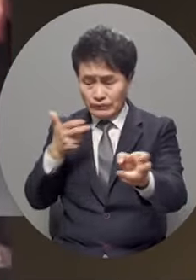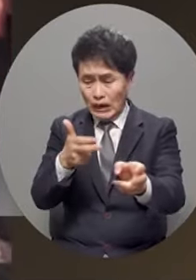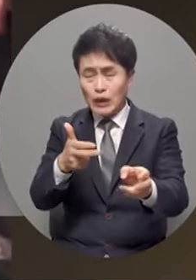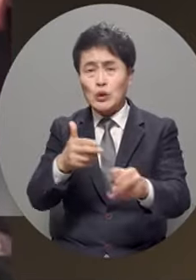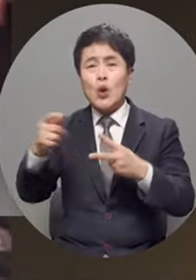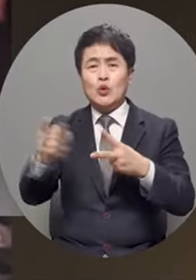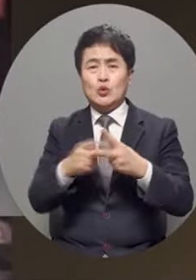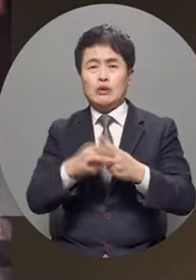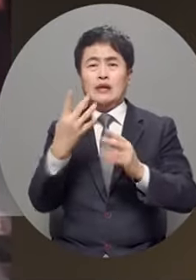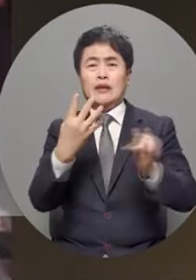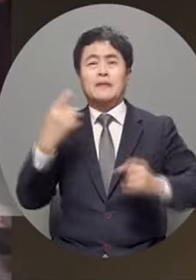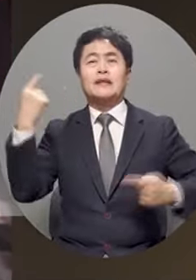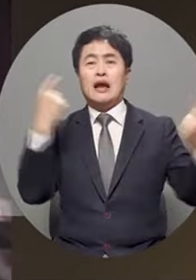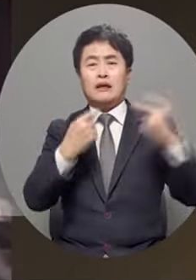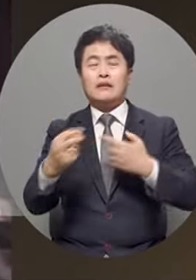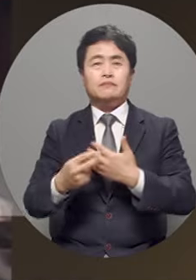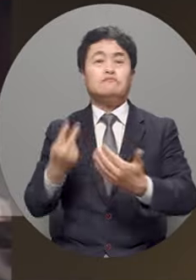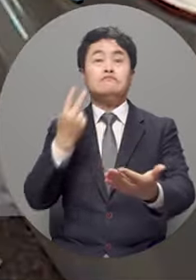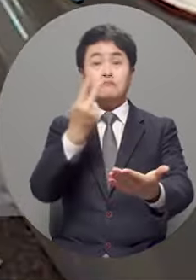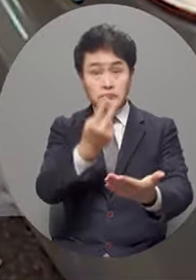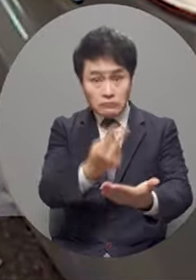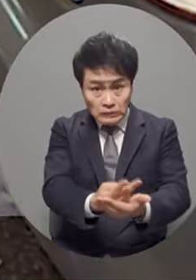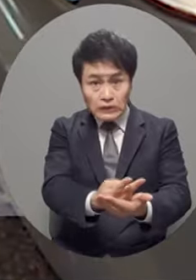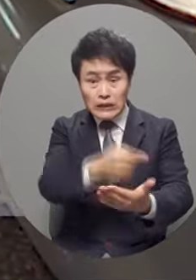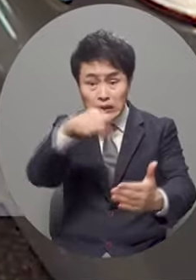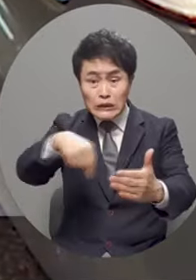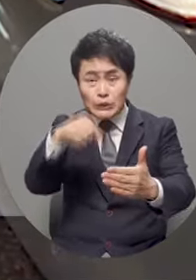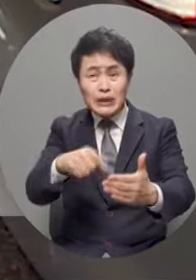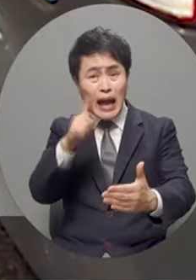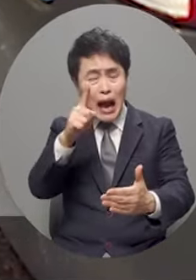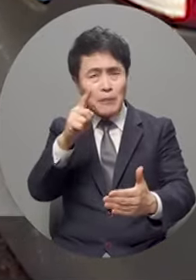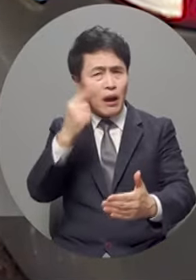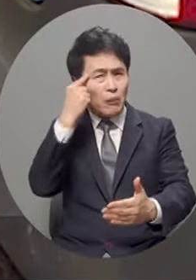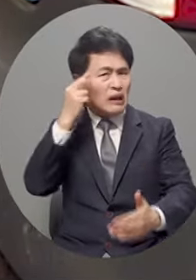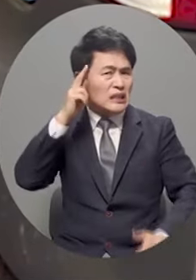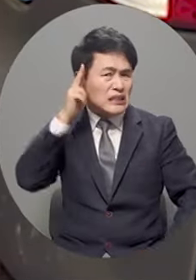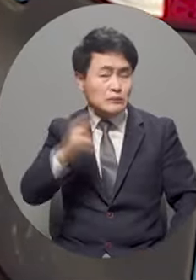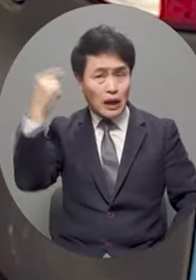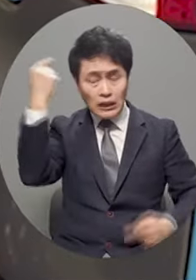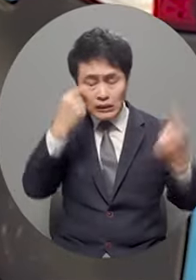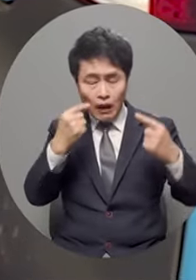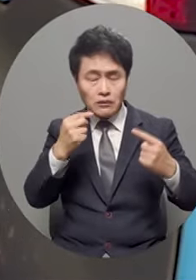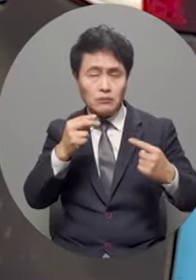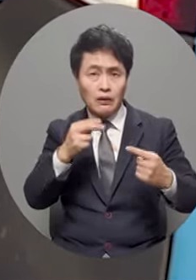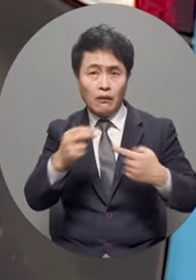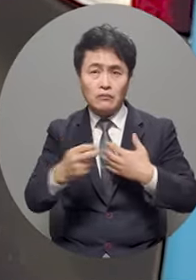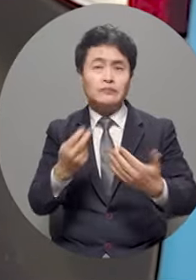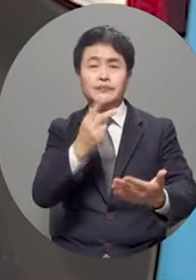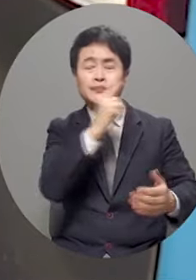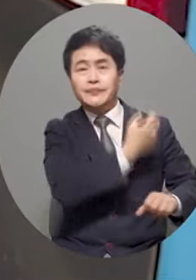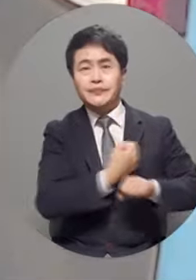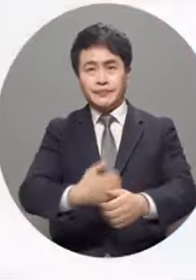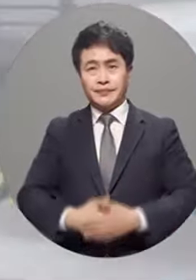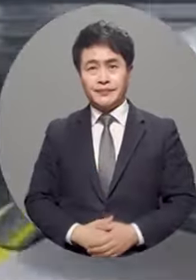초등학생 4명이 다쳐 병원으로 옮겨졌는데 그중 한 명은 머리를 심하게 다치는 중상을 입은 것으로